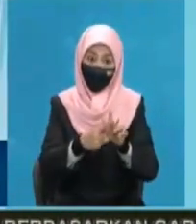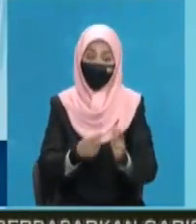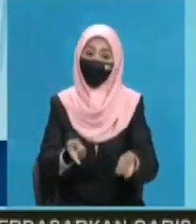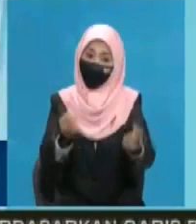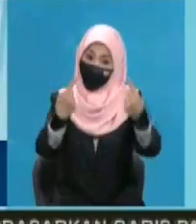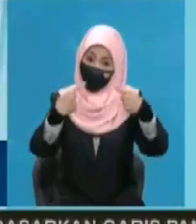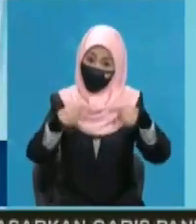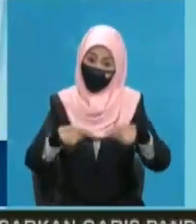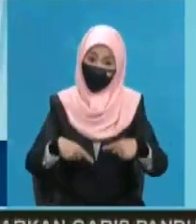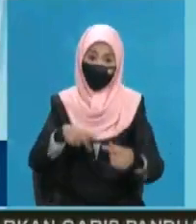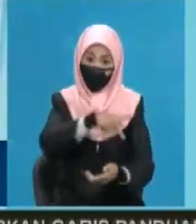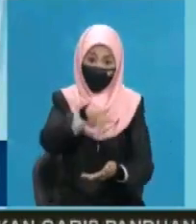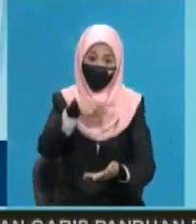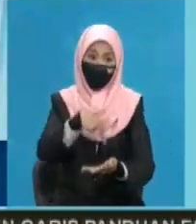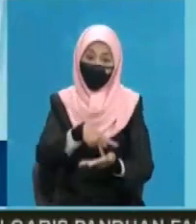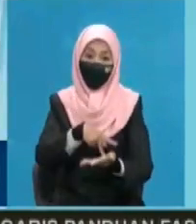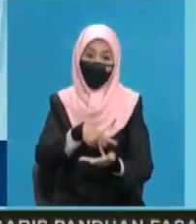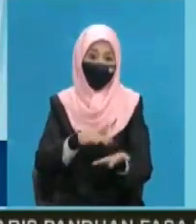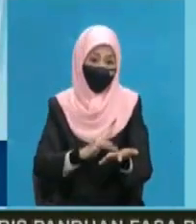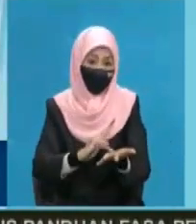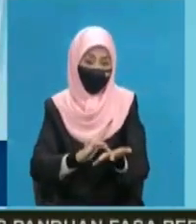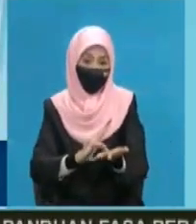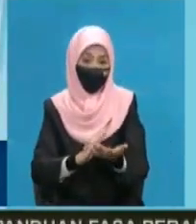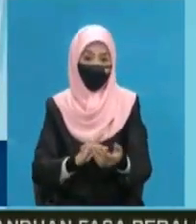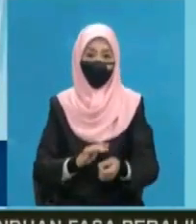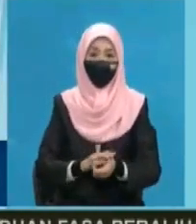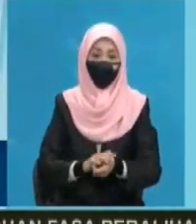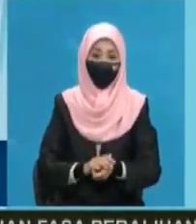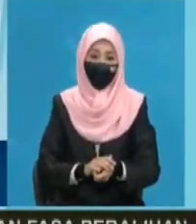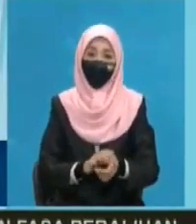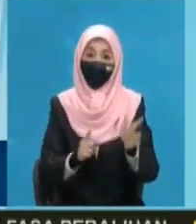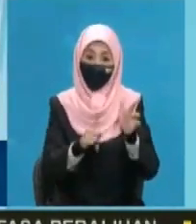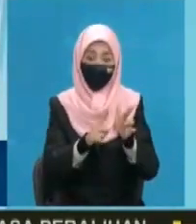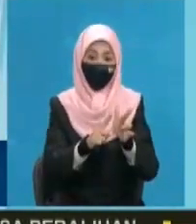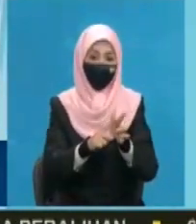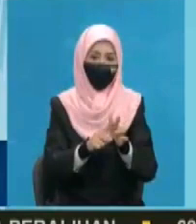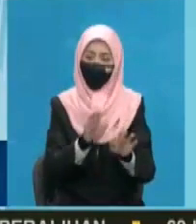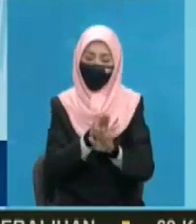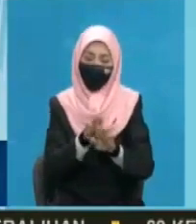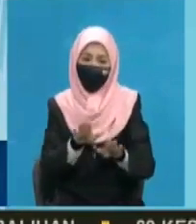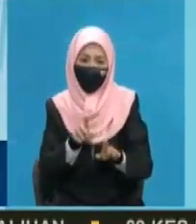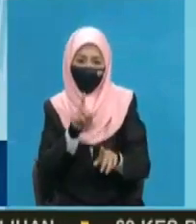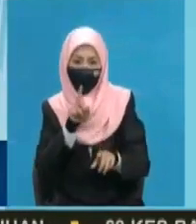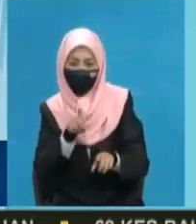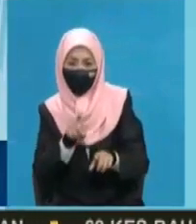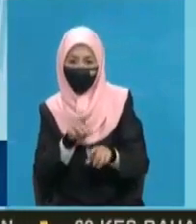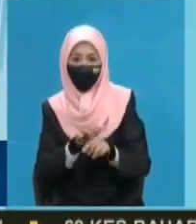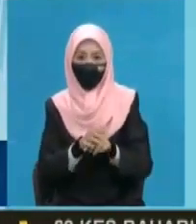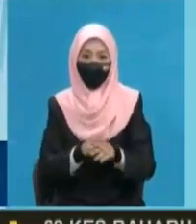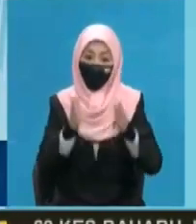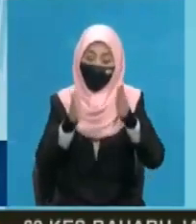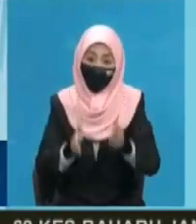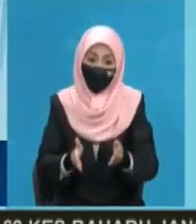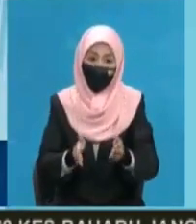dimana-mana pusat vaksinasi walaubagaimanapun pemberantas ketiga tidak diwajibkan namun orang